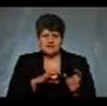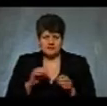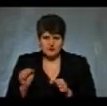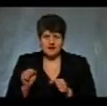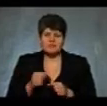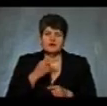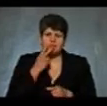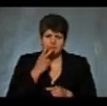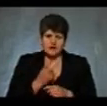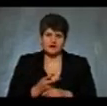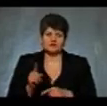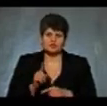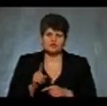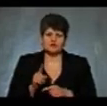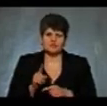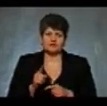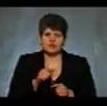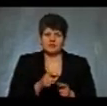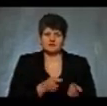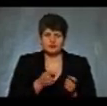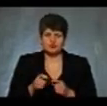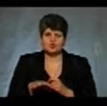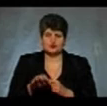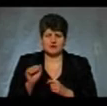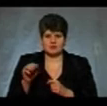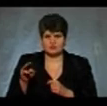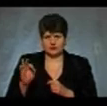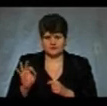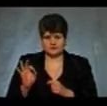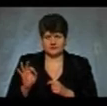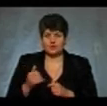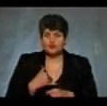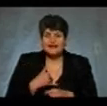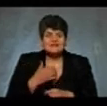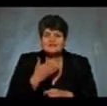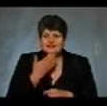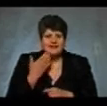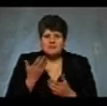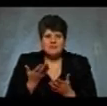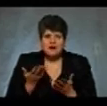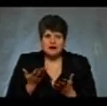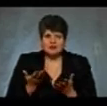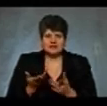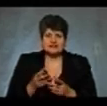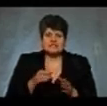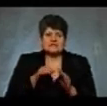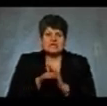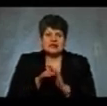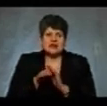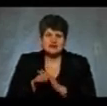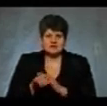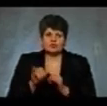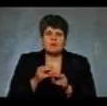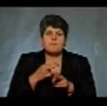ми бачимо, що джерело походження їх тільки з зони АТО. В нас немає якихось складів, де би